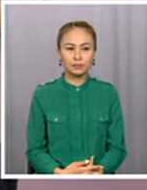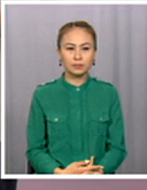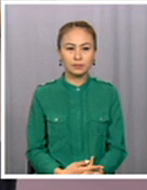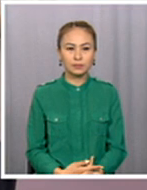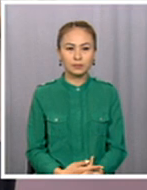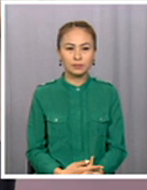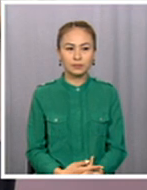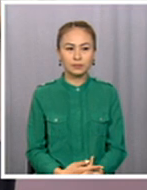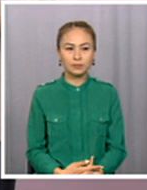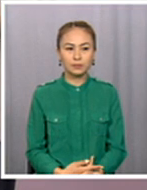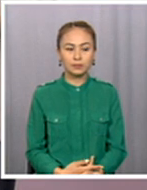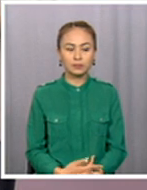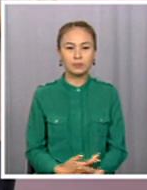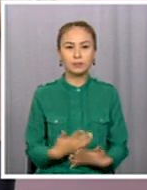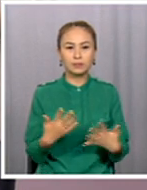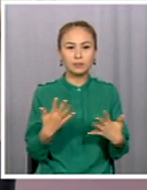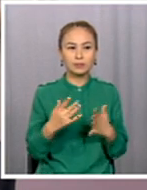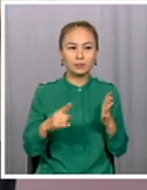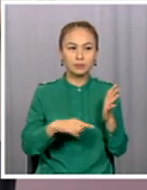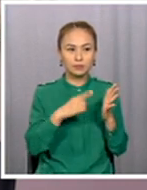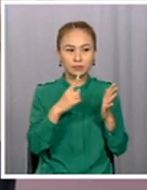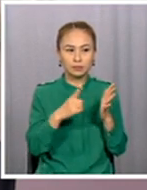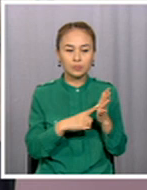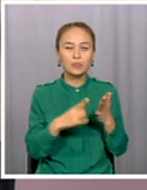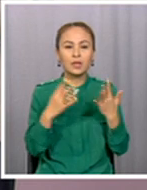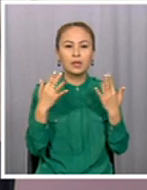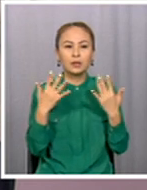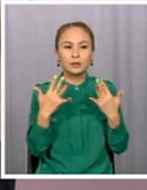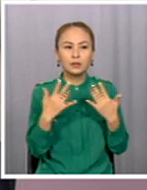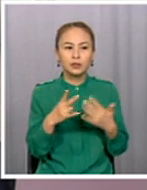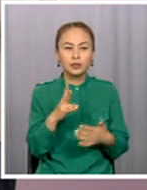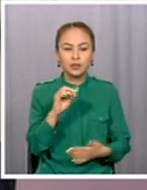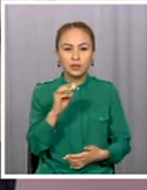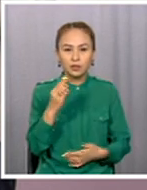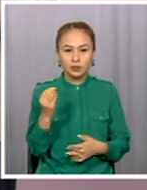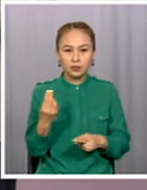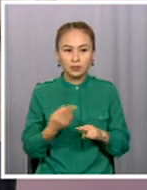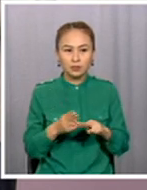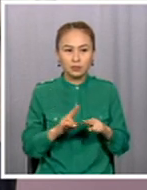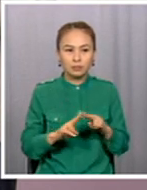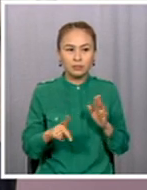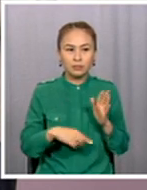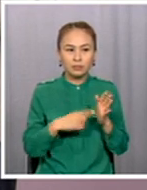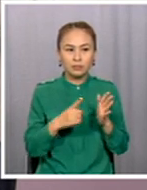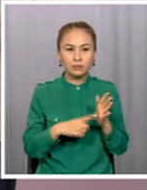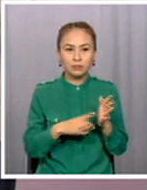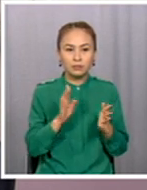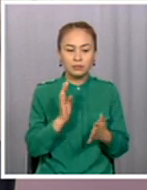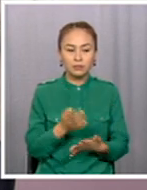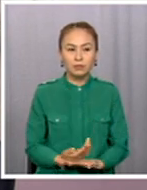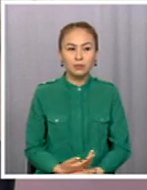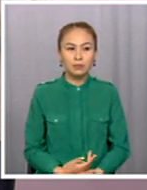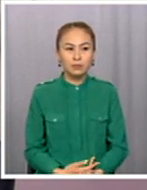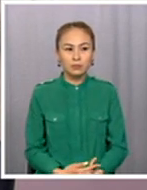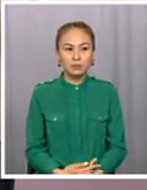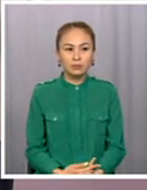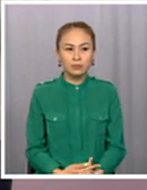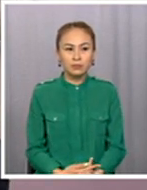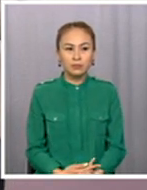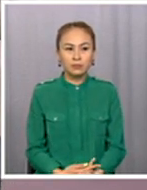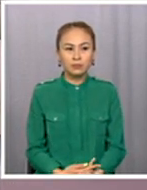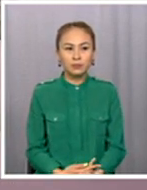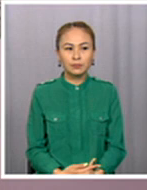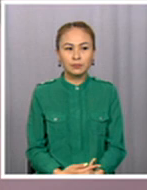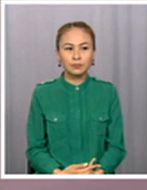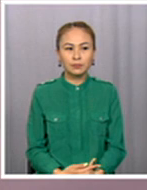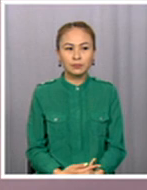қоямыз? Иә, қанша, неше деген сұрақтар қояды екен біз. Жақсы, сабағымызды